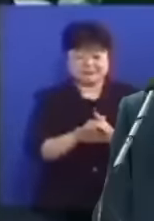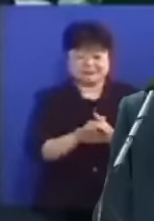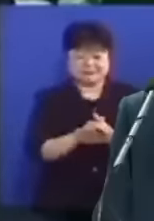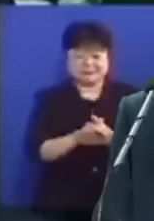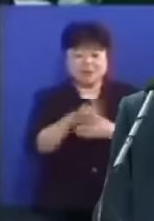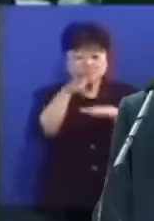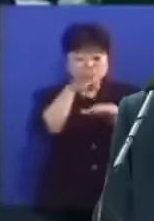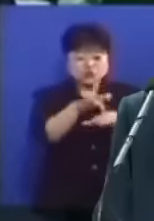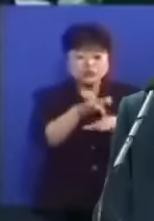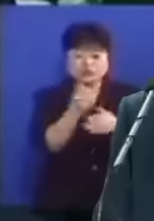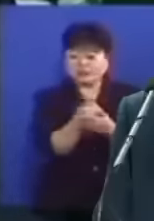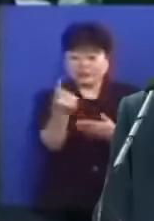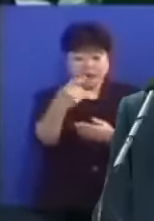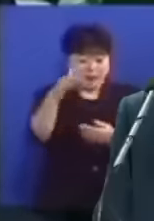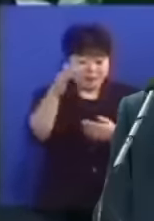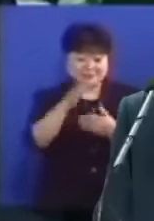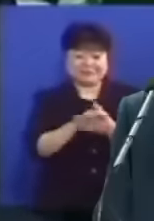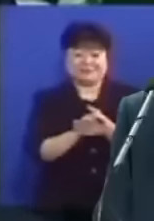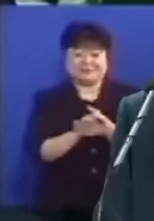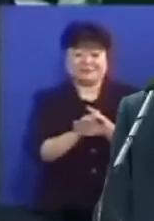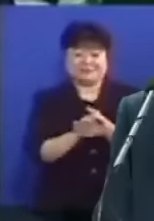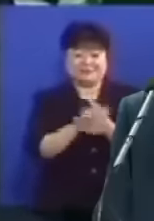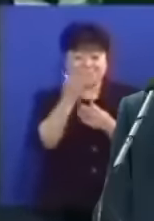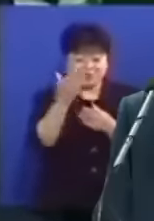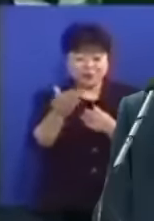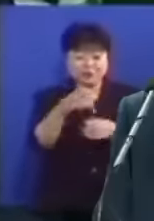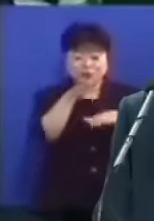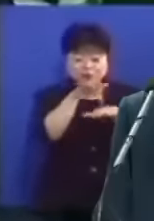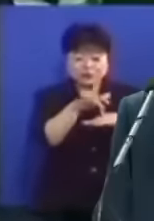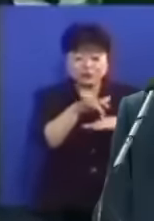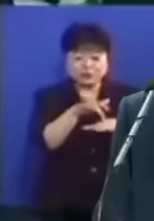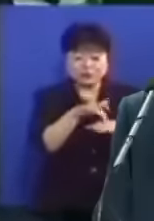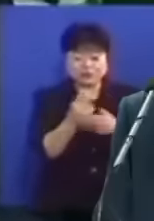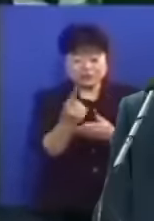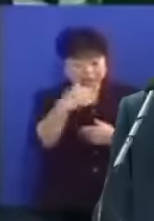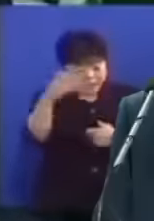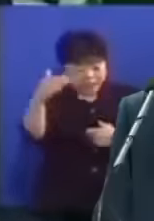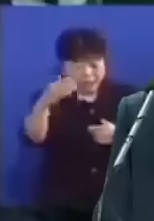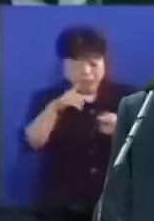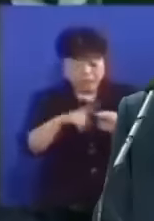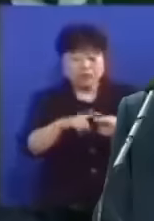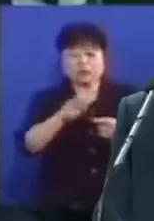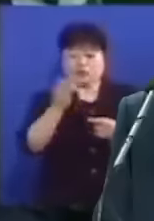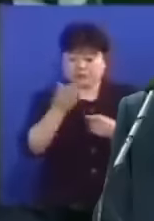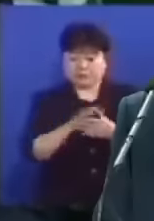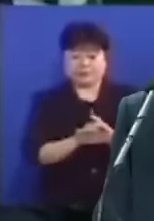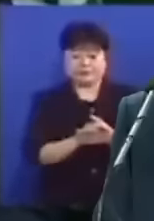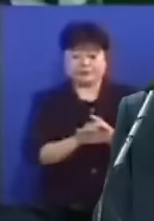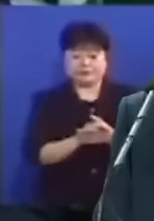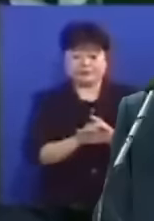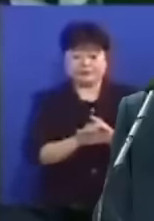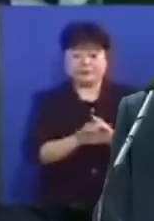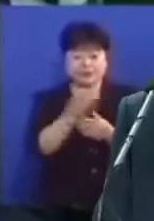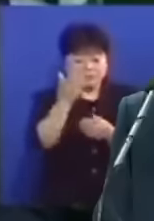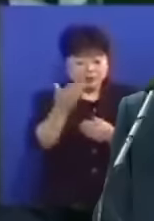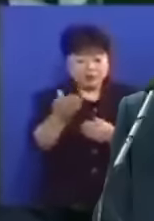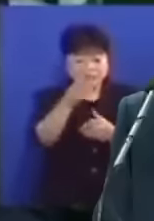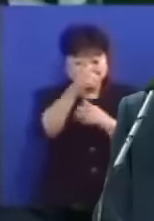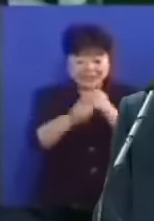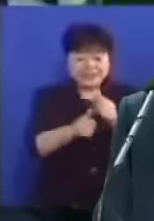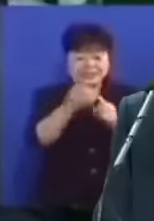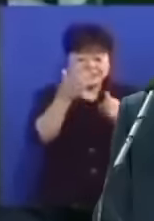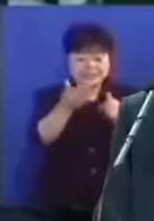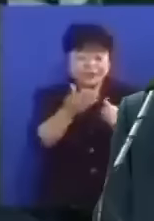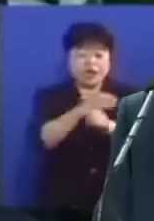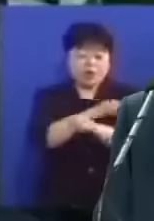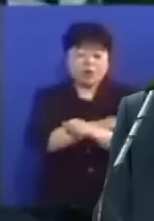그러니 귀신이 나오지요. 여러분도 귀신 보고 나오라 하면 나옵니다. 왜냐하면 여러분은